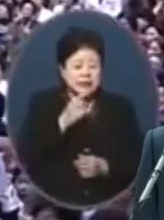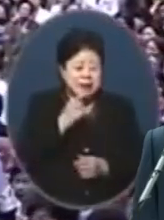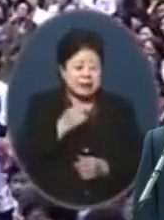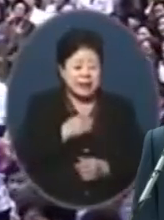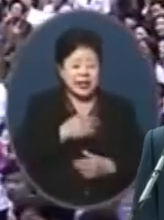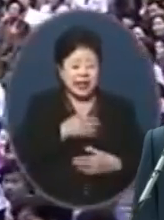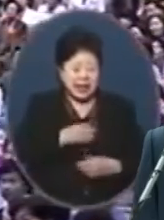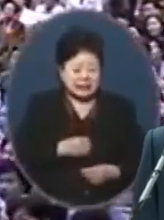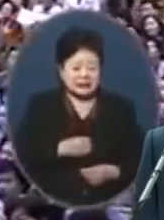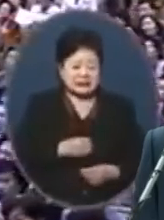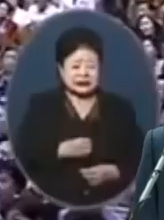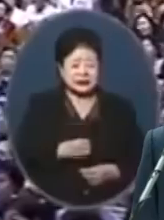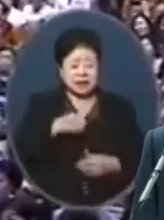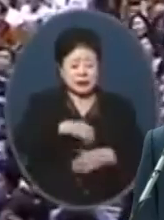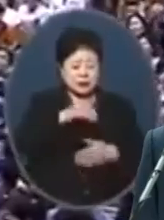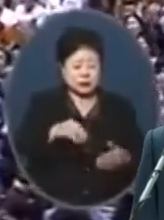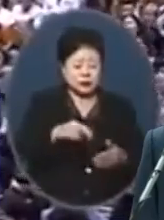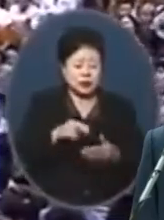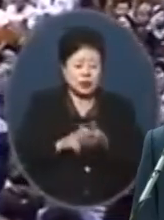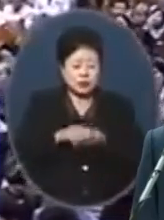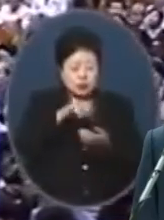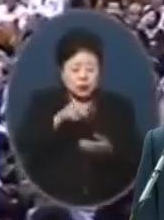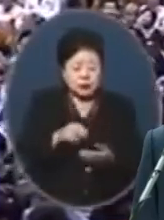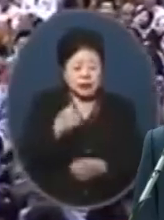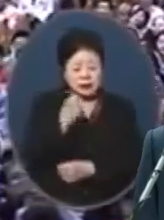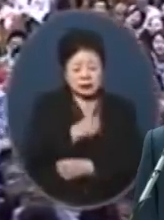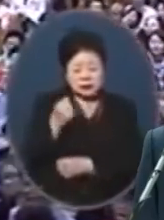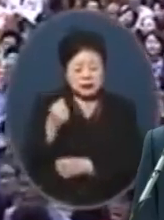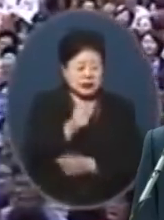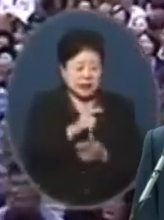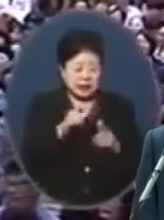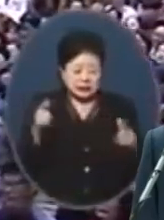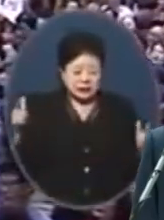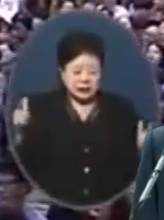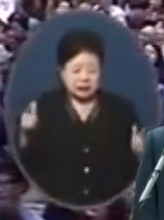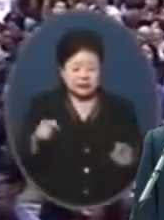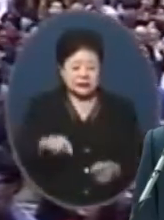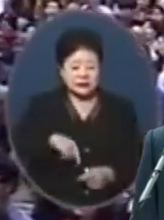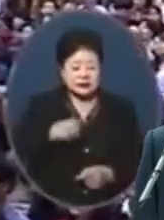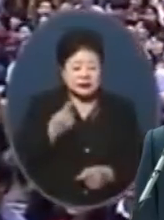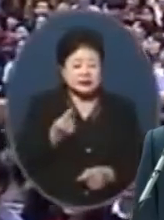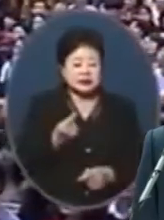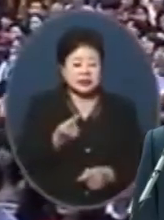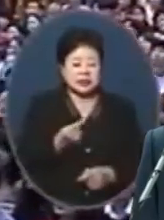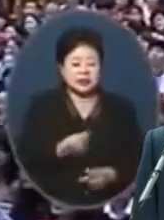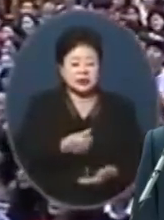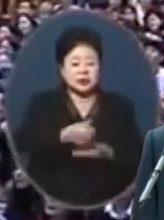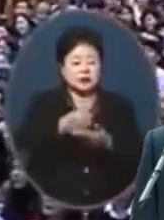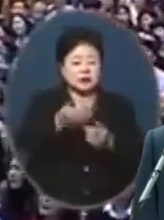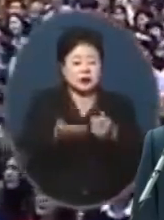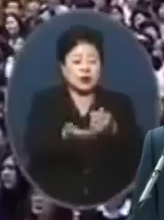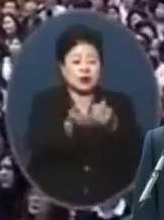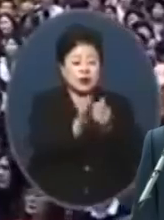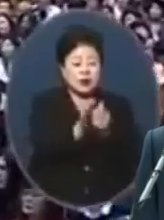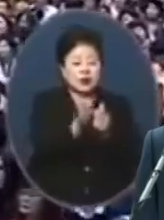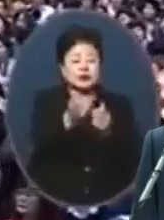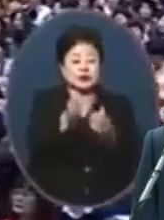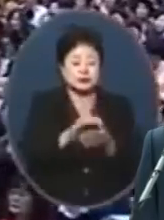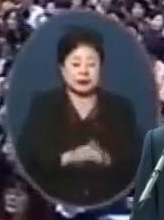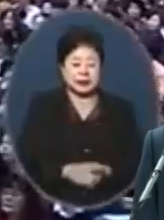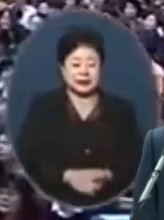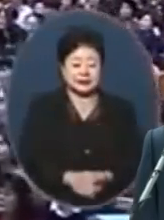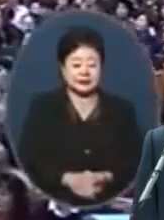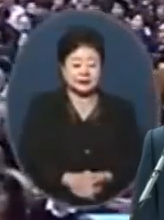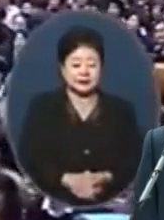나의 구원이시요 나의 요새시니 내가 흔들리지 아니한다 그, 자기가 자기를 보고 그렇게 격려했습니다. You know it's amazing because